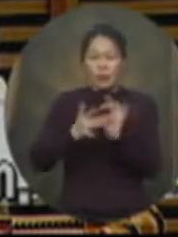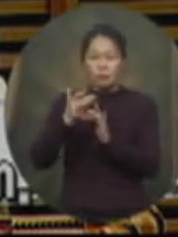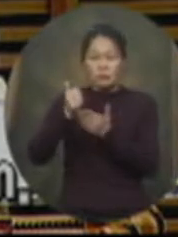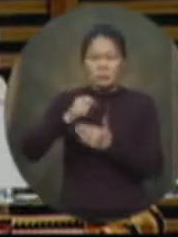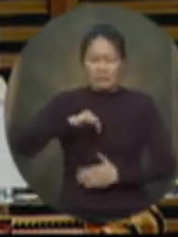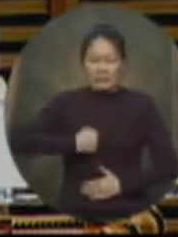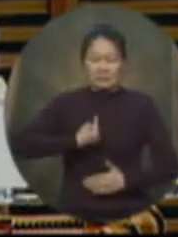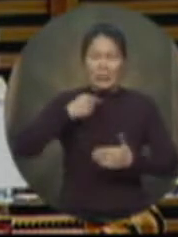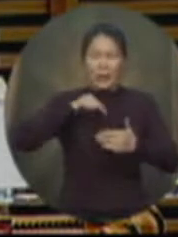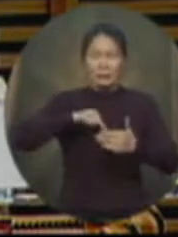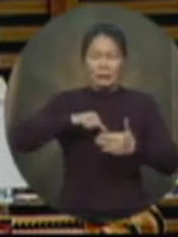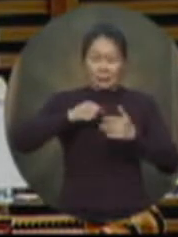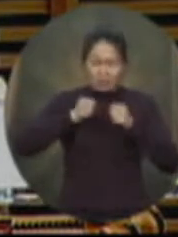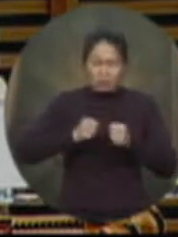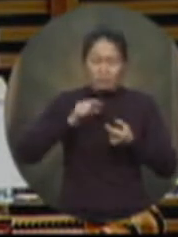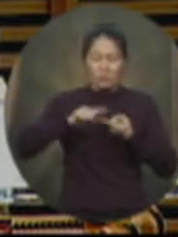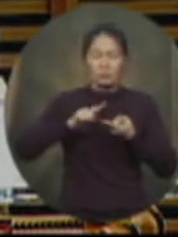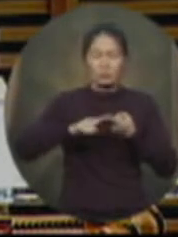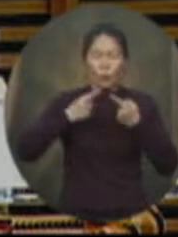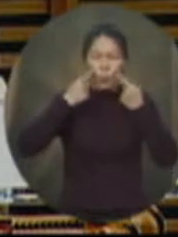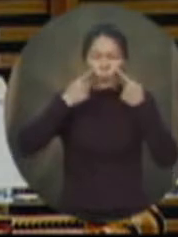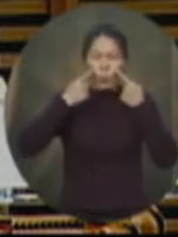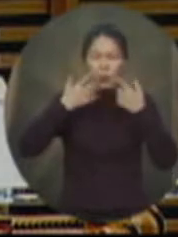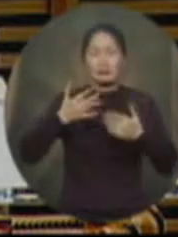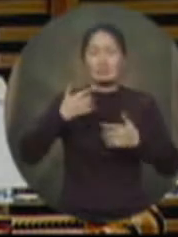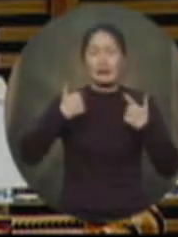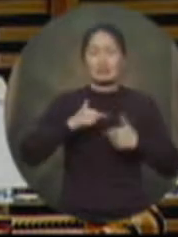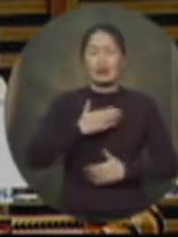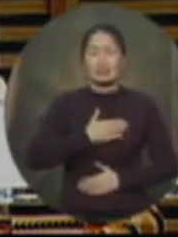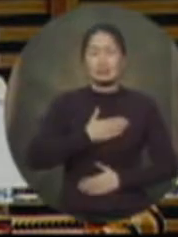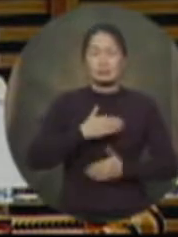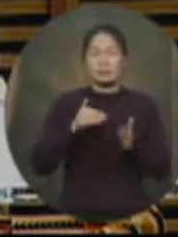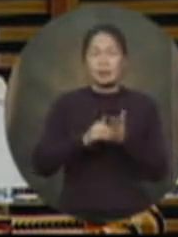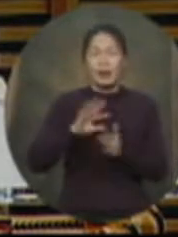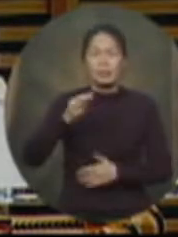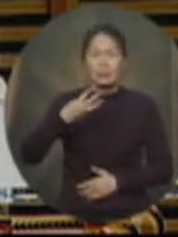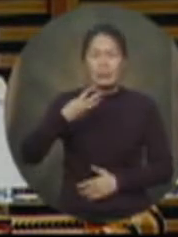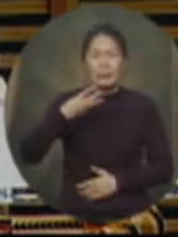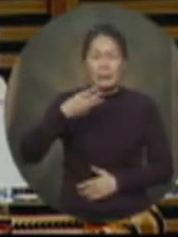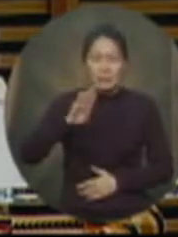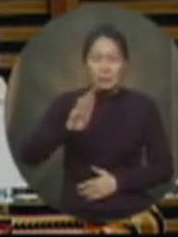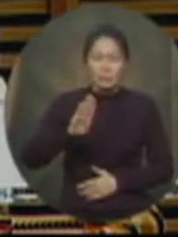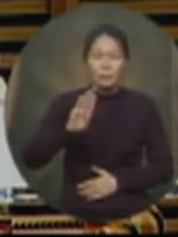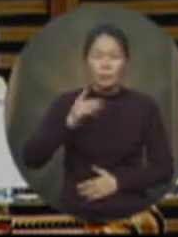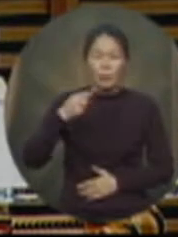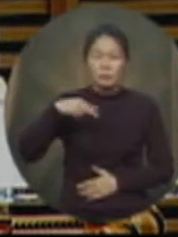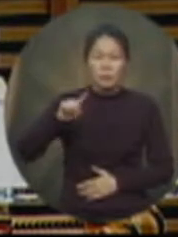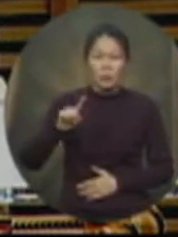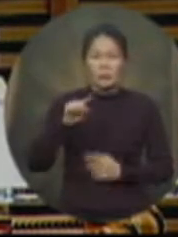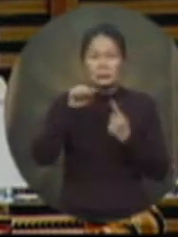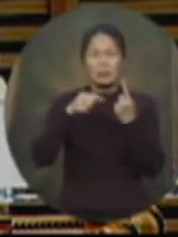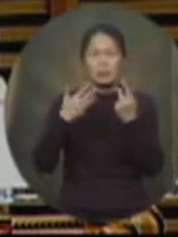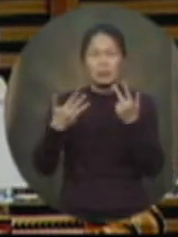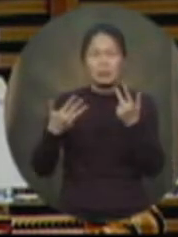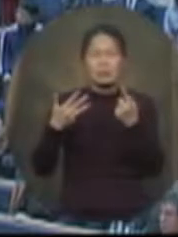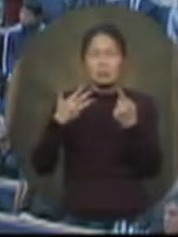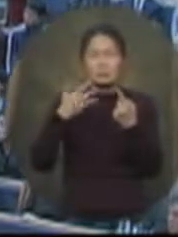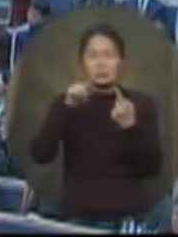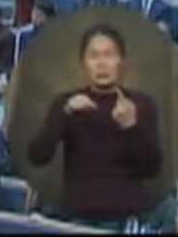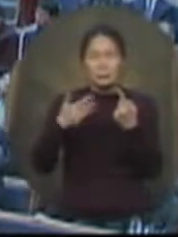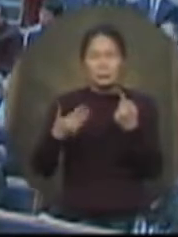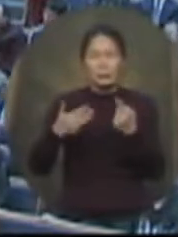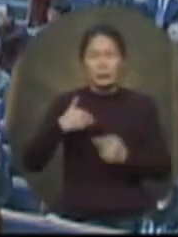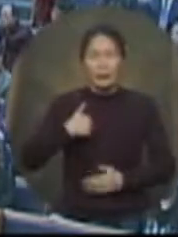계신 것을 항상 알았어요 빌립보서 1장 8절을 같이 있습니다 내가 예수 그리스도의